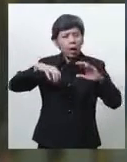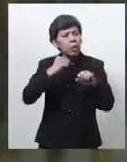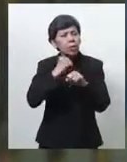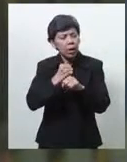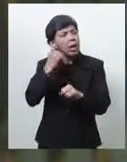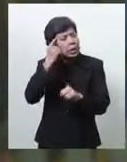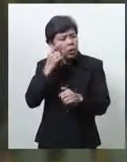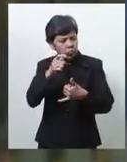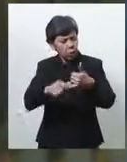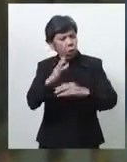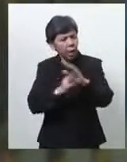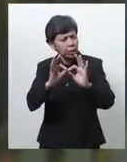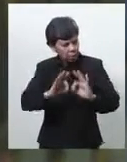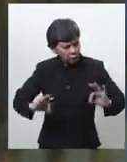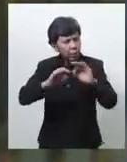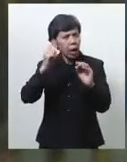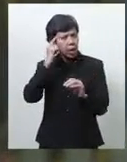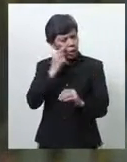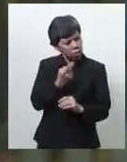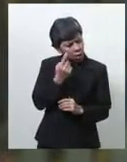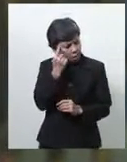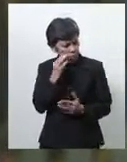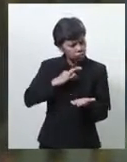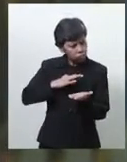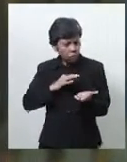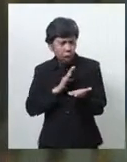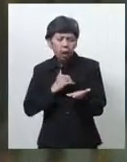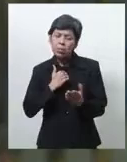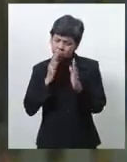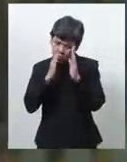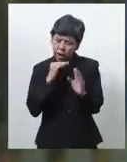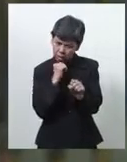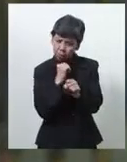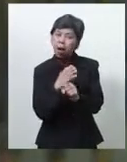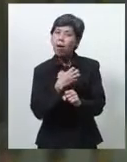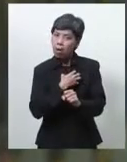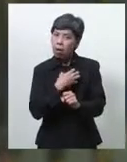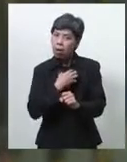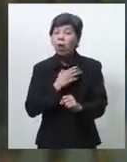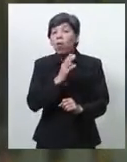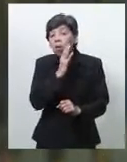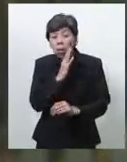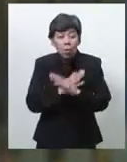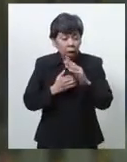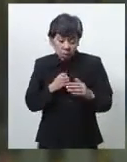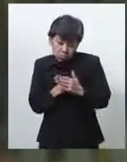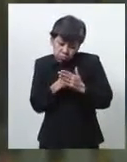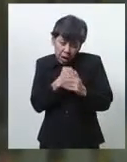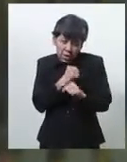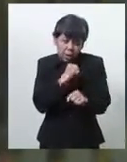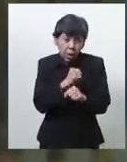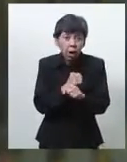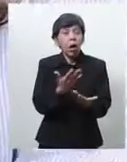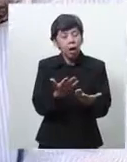านี้แล้วก็คือเข้าใจถึงความรู้สึกของเขาจริงๆเขามีความมุ่งมั่นที่จะทำงานจริงๆถ้าเขาไม่มีความมุ่งมั่นเขาไม่กล้าเดินเข้าไปที่หน่วยง